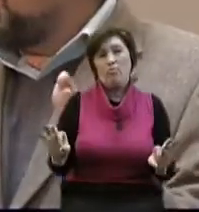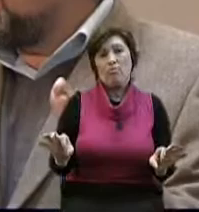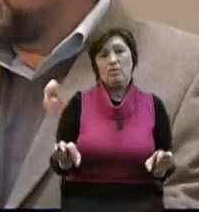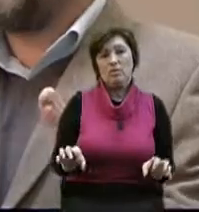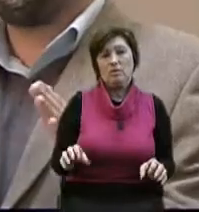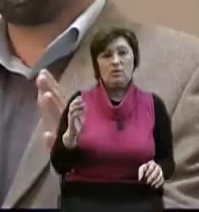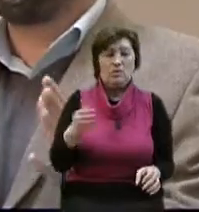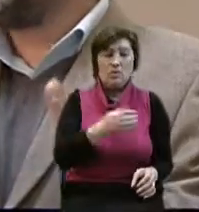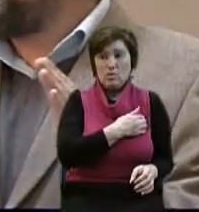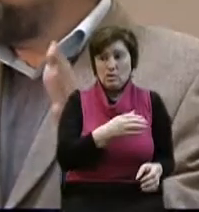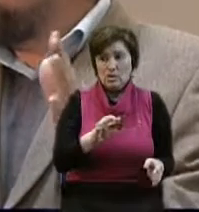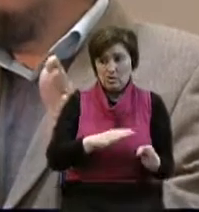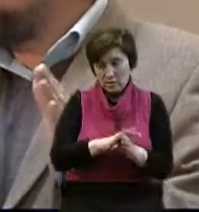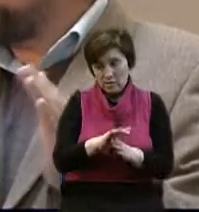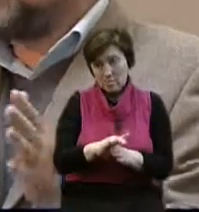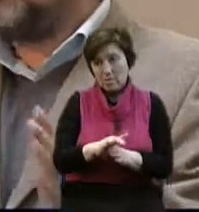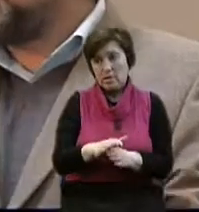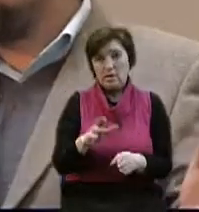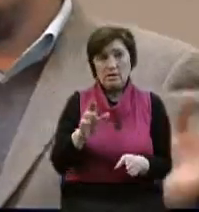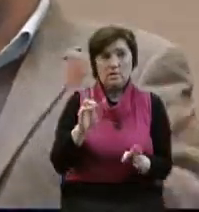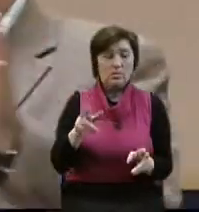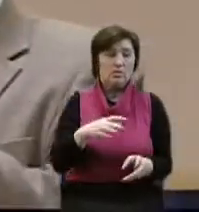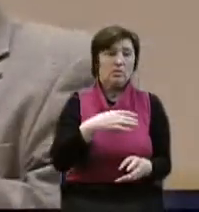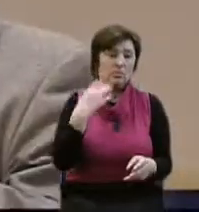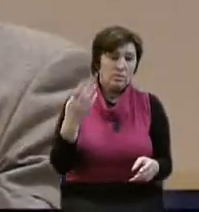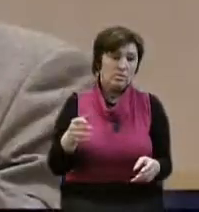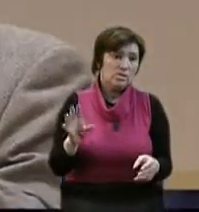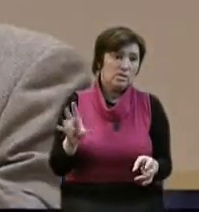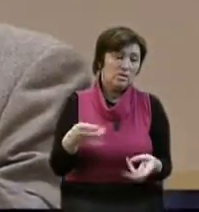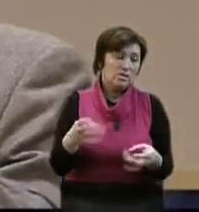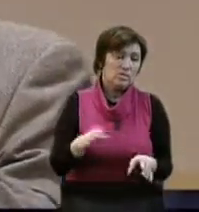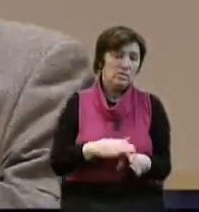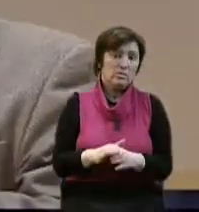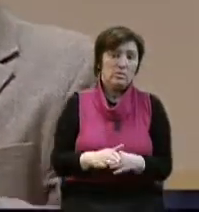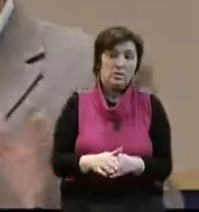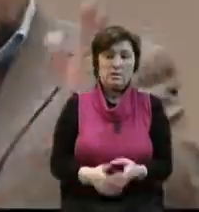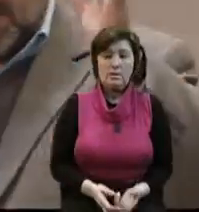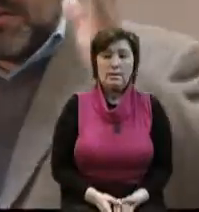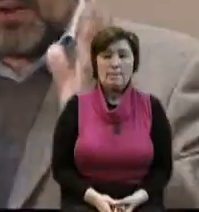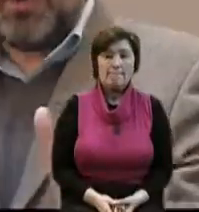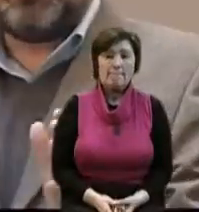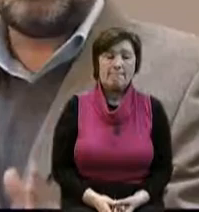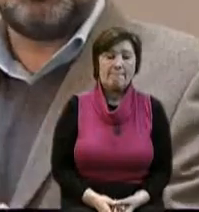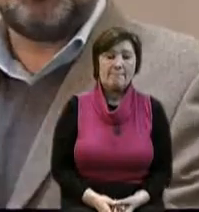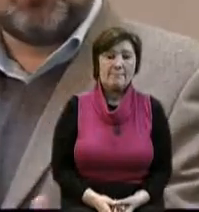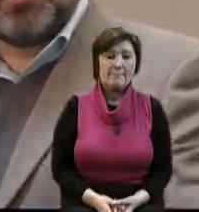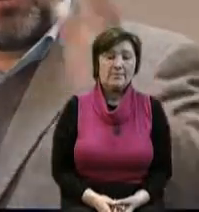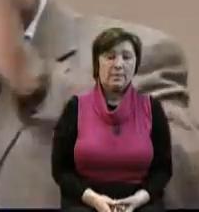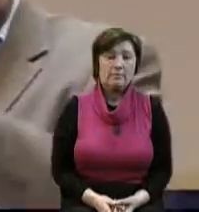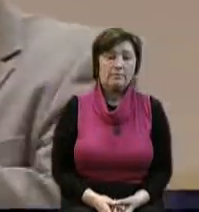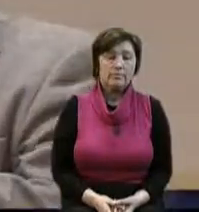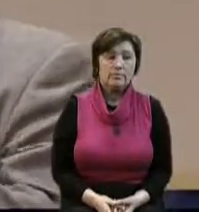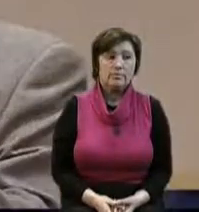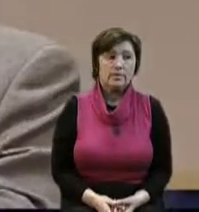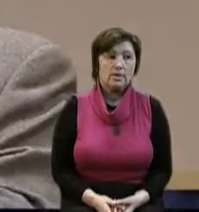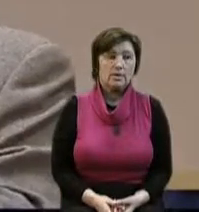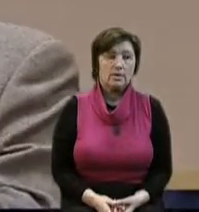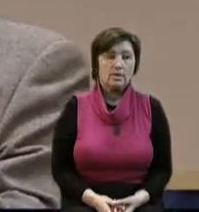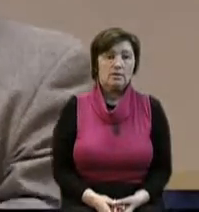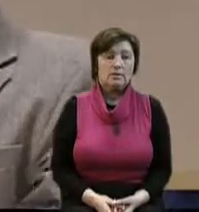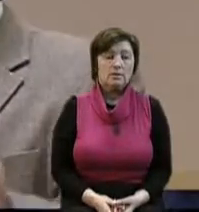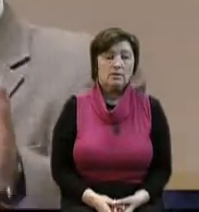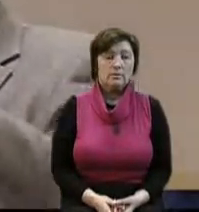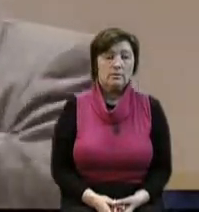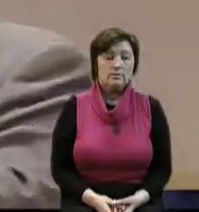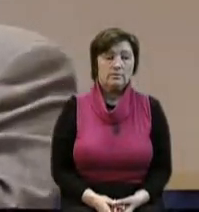дне говорил еще в Бытие, до того, как был закон. Когда Господь сотворил небо и землю, Он успокоился дел своих